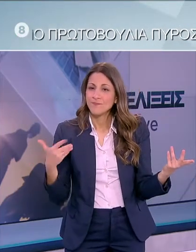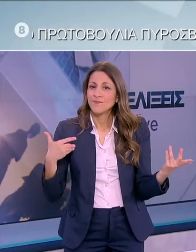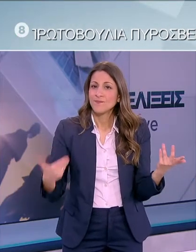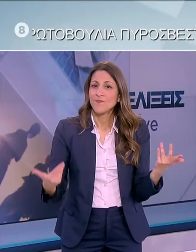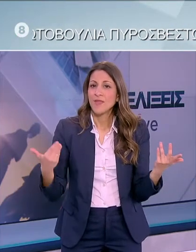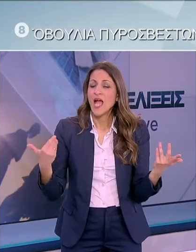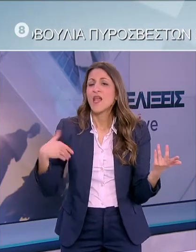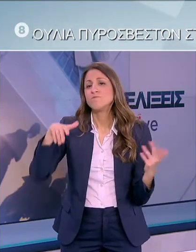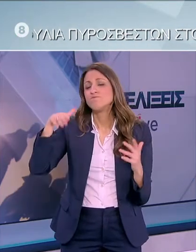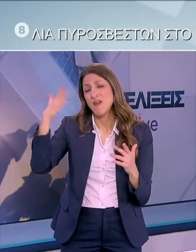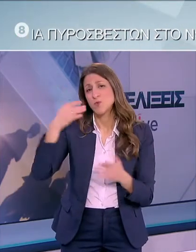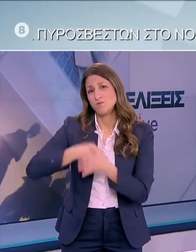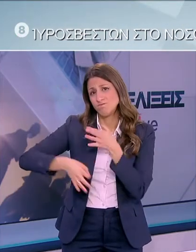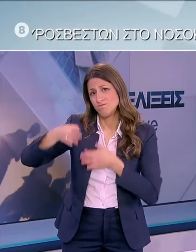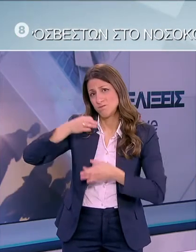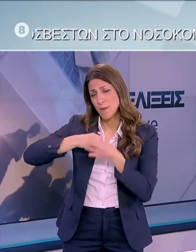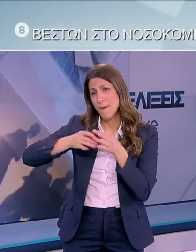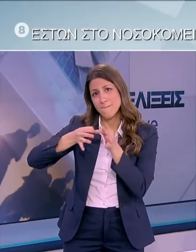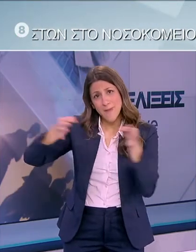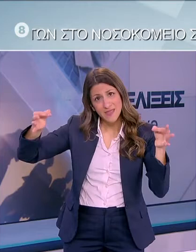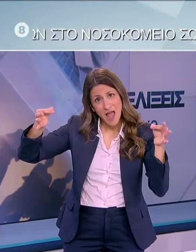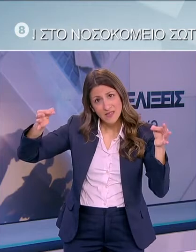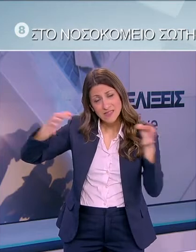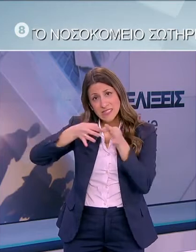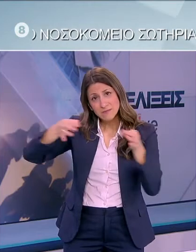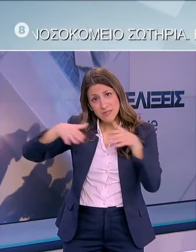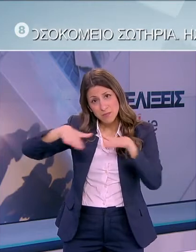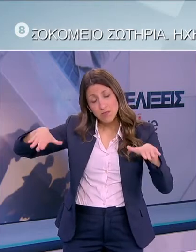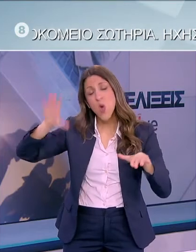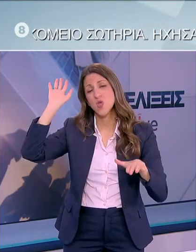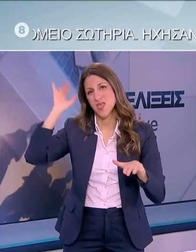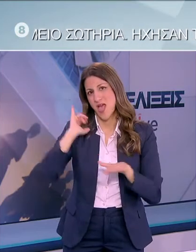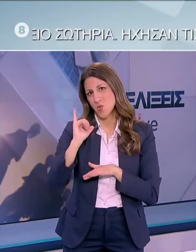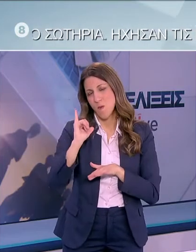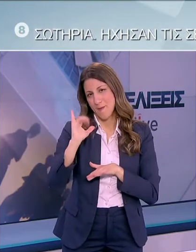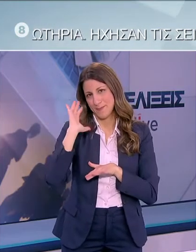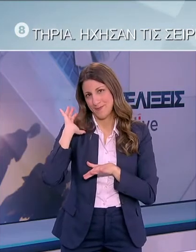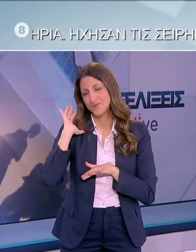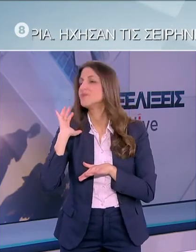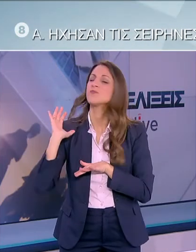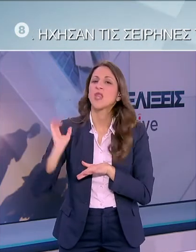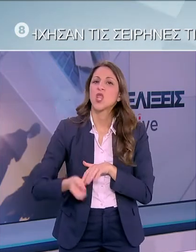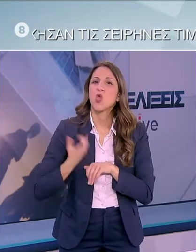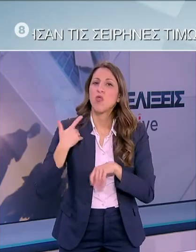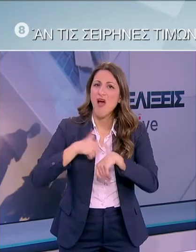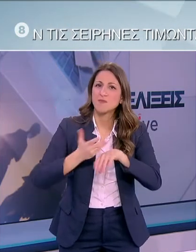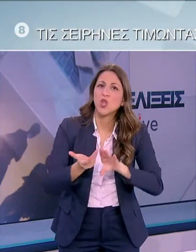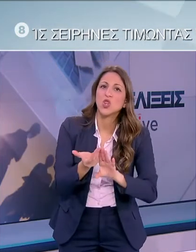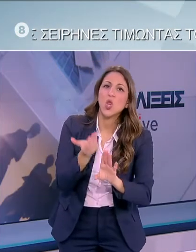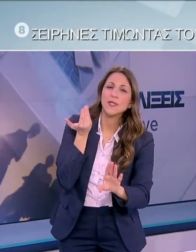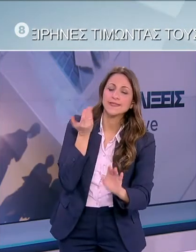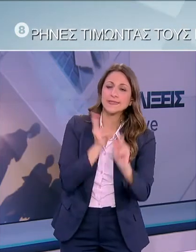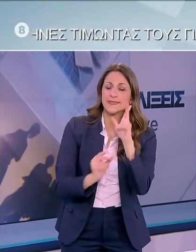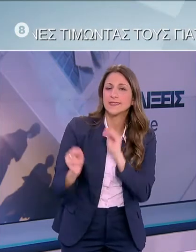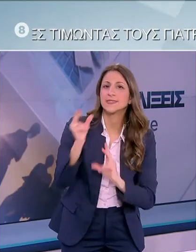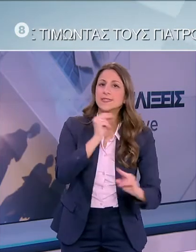οποίες αναφέρεται η δημοσιογράφος, δεν θα γίνει χωρίς να λαμβάνονται υπόψη για τα άλλα δύο, για άλλες δύο παράμετροι. Θεωρώ ότι είναι νωρίς ακόμα, το